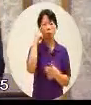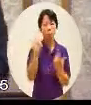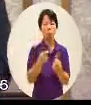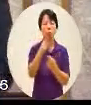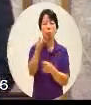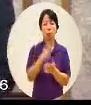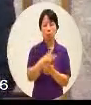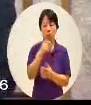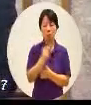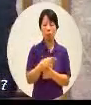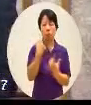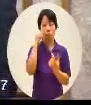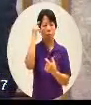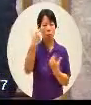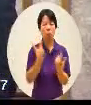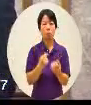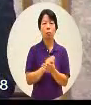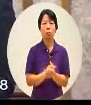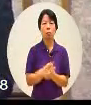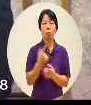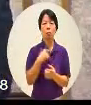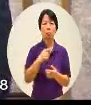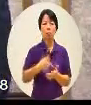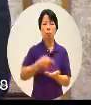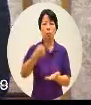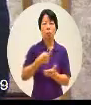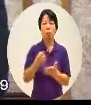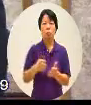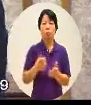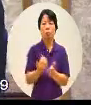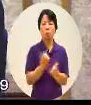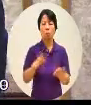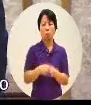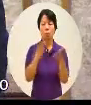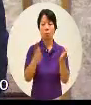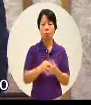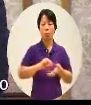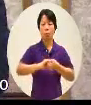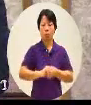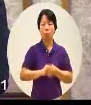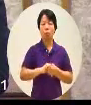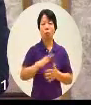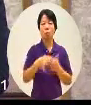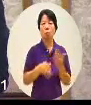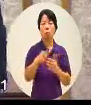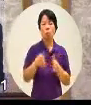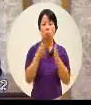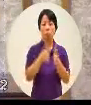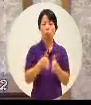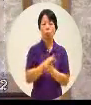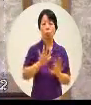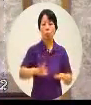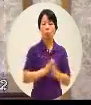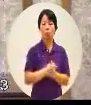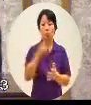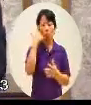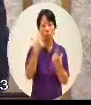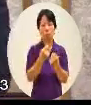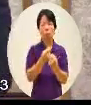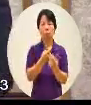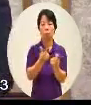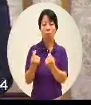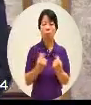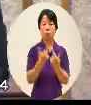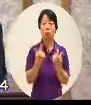个黄议员你的看法，所以来之后应该是第一次刚开始的这个定案的一个方向。那现在我们已经取得共识了哈、哦。